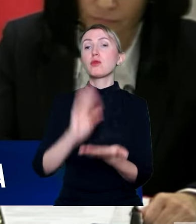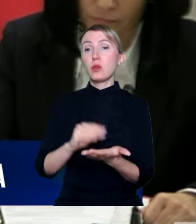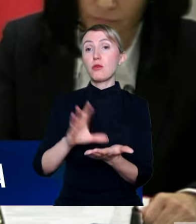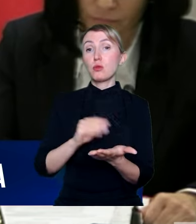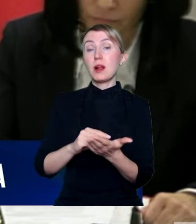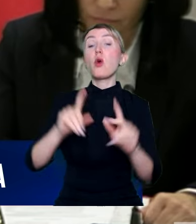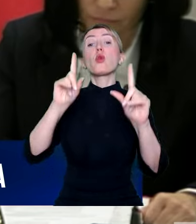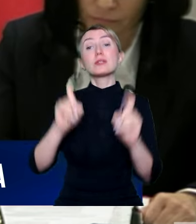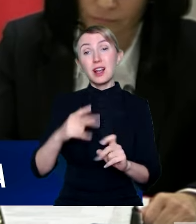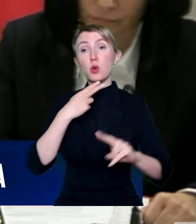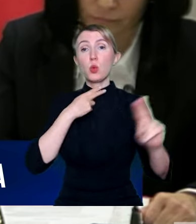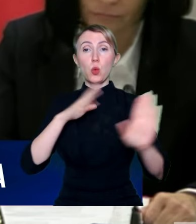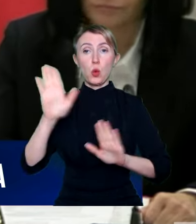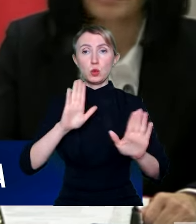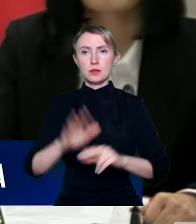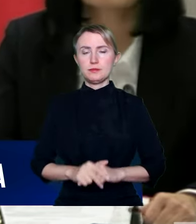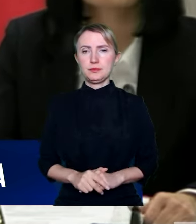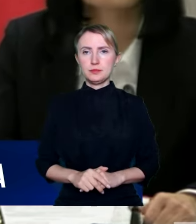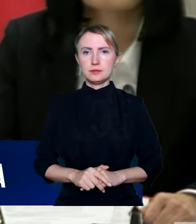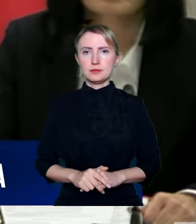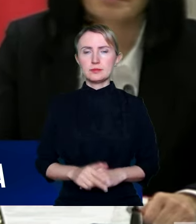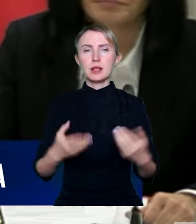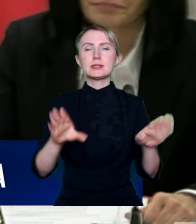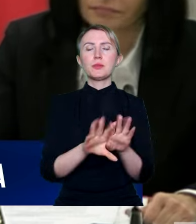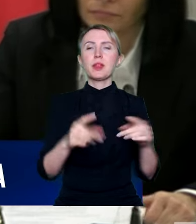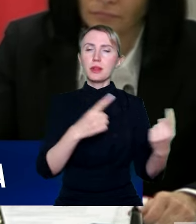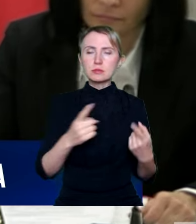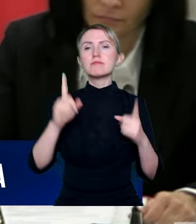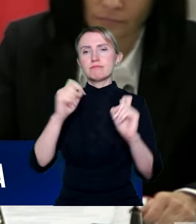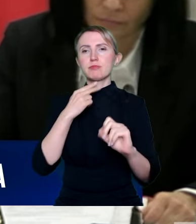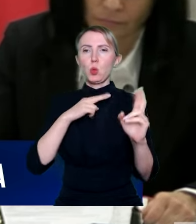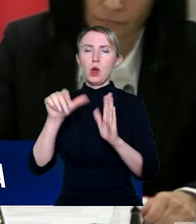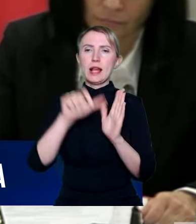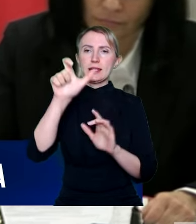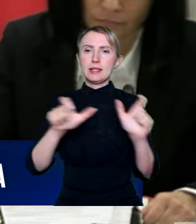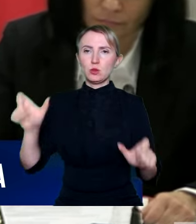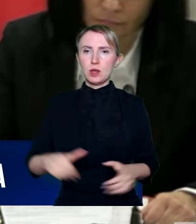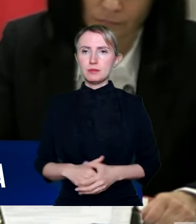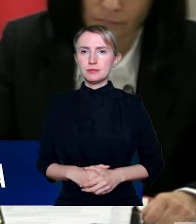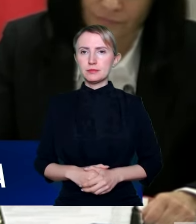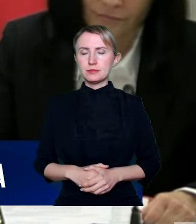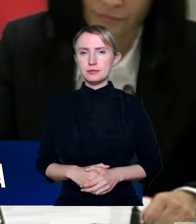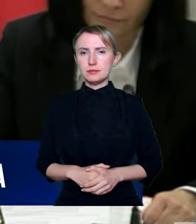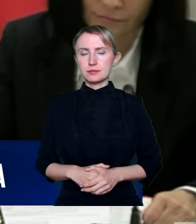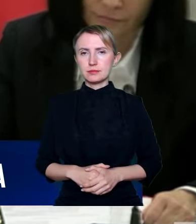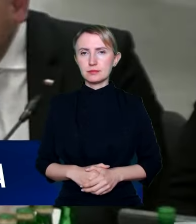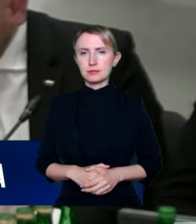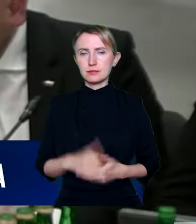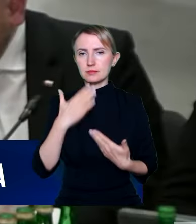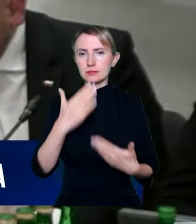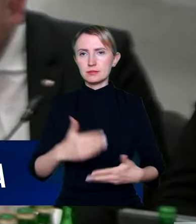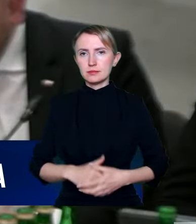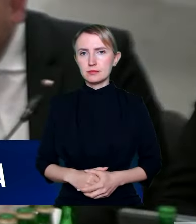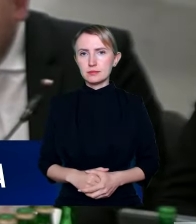do zamknięcia dyskusji, głosowania nad poszczególnymi osobami, które mają być wezwane na świadków. Dziękuję bardzo.